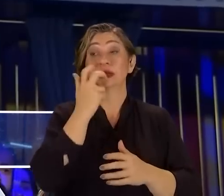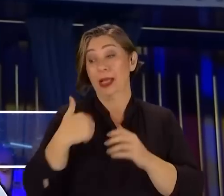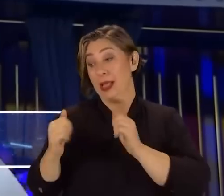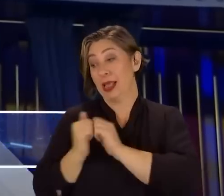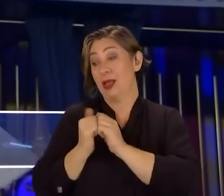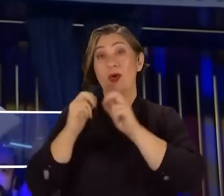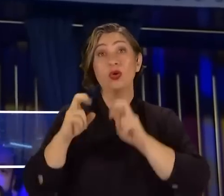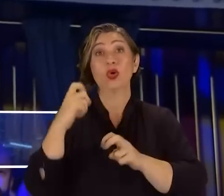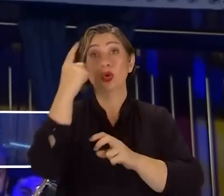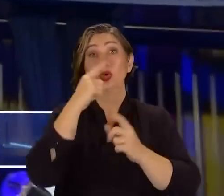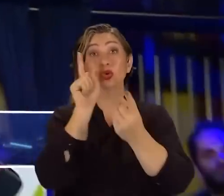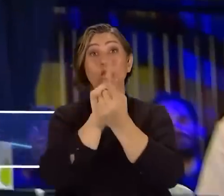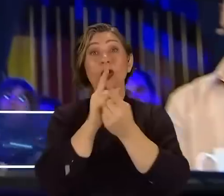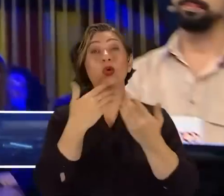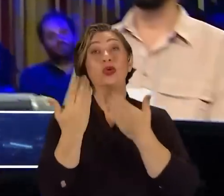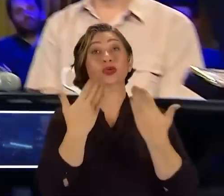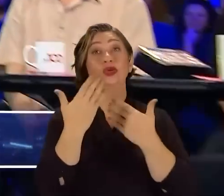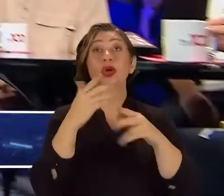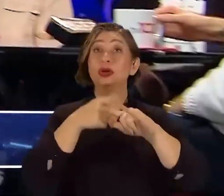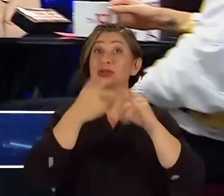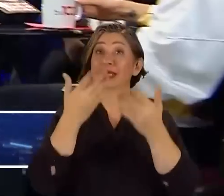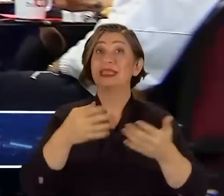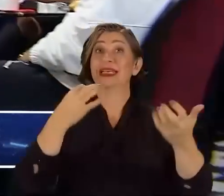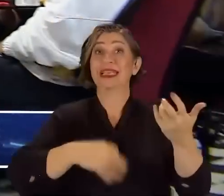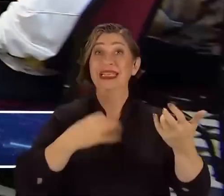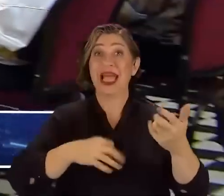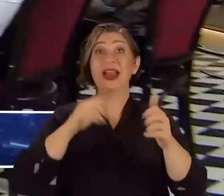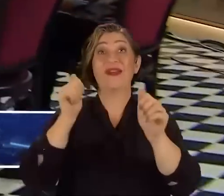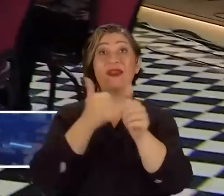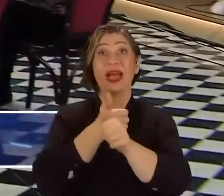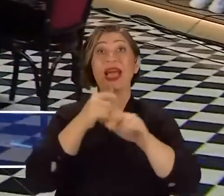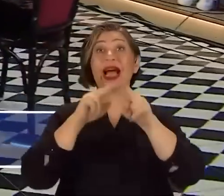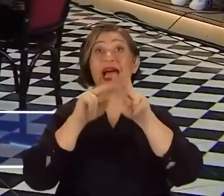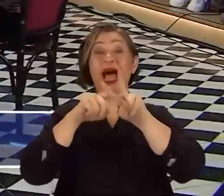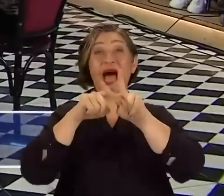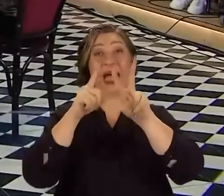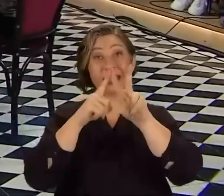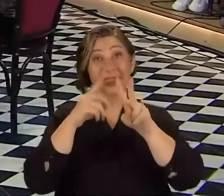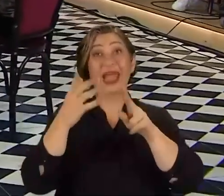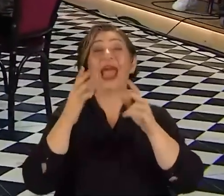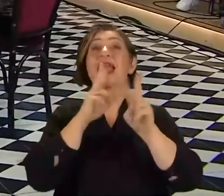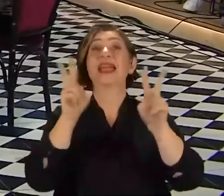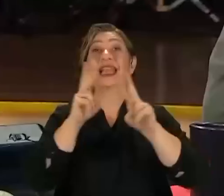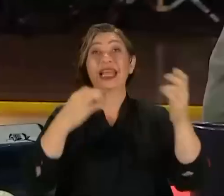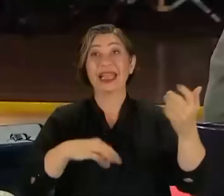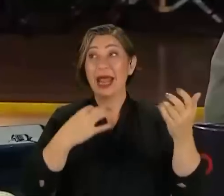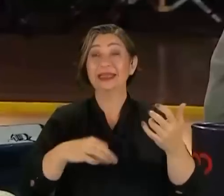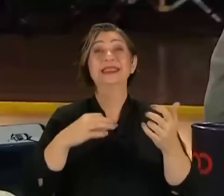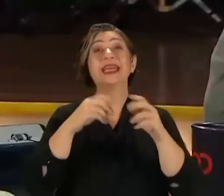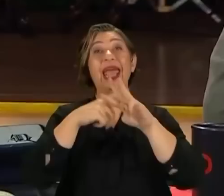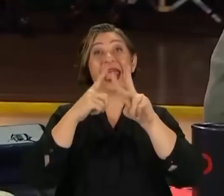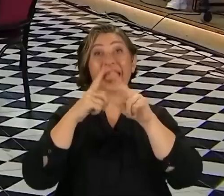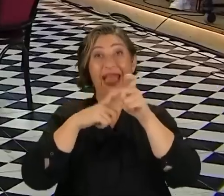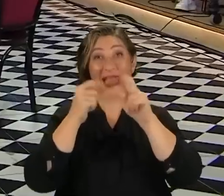yanımda oturuyor. Yüz yüzeyken konuşuruz. Hoş geldiniz. Gitar ve vokalde Kaan Boşnak, elektrik gitarda Engin Sevik, bas gitarda